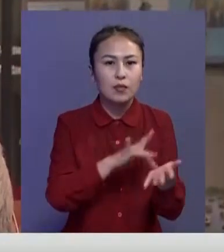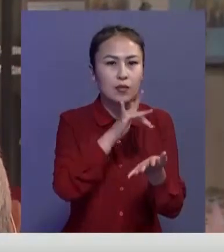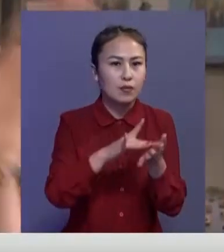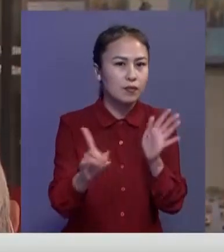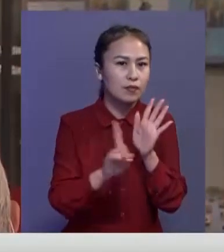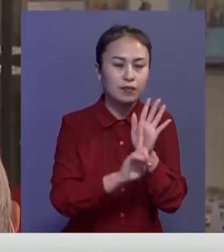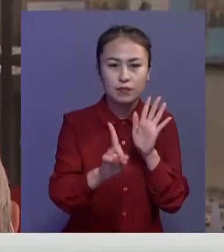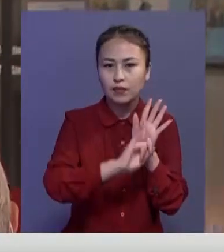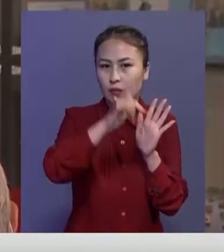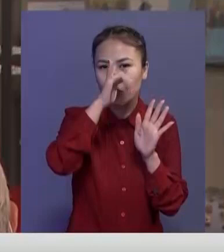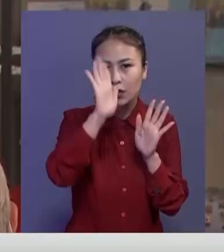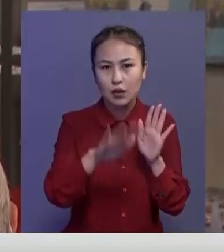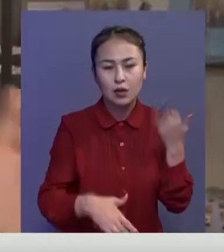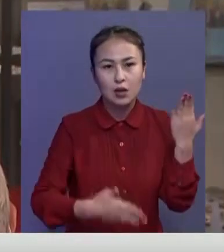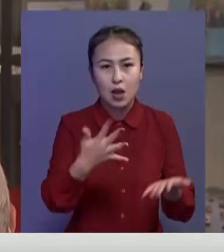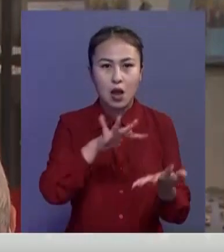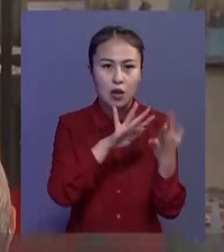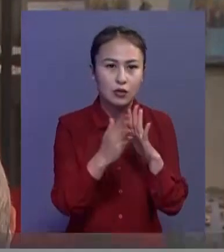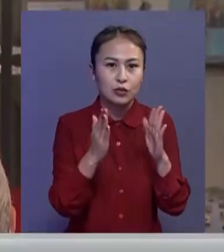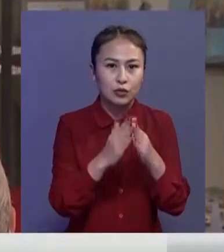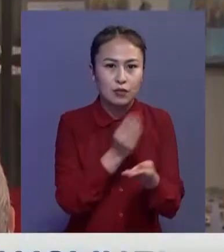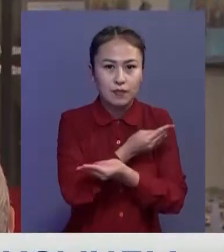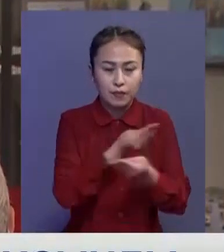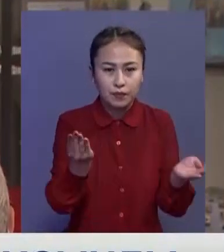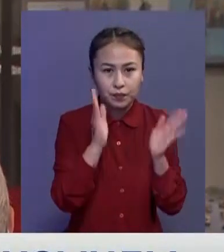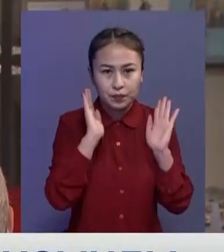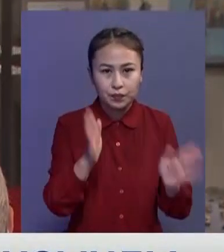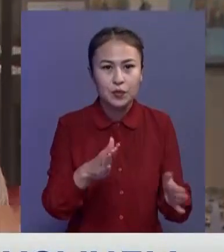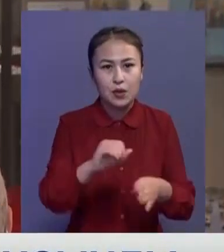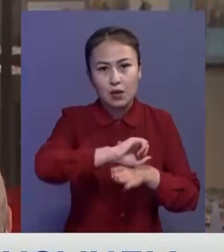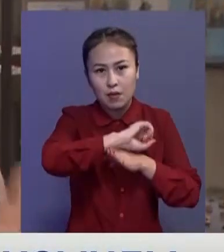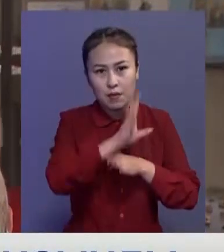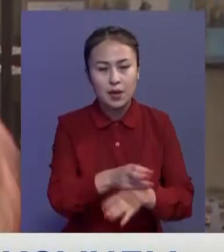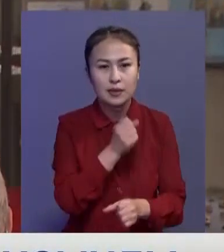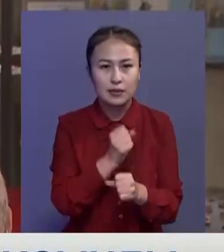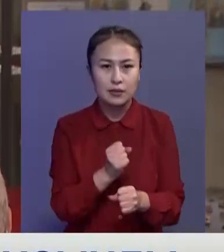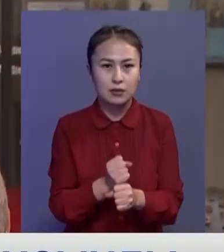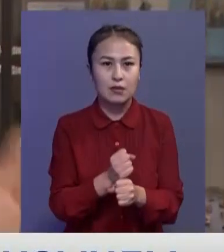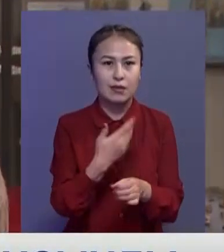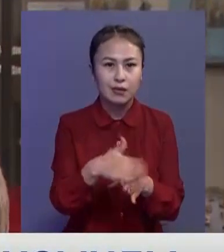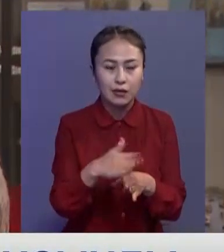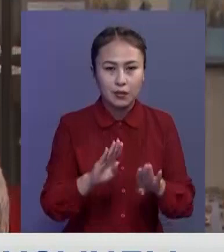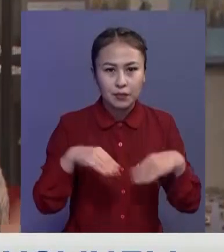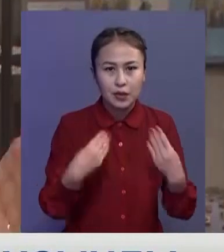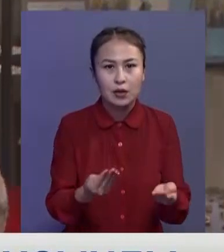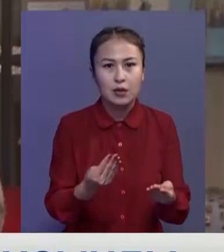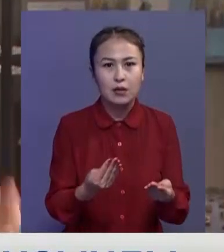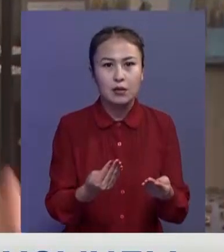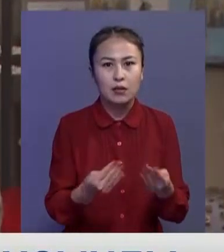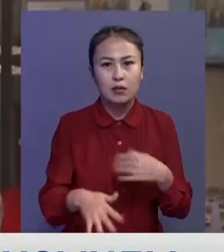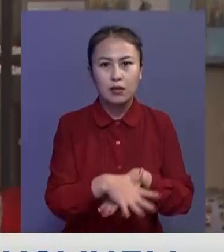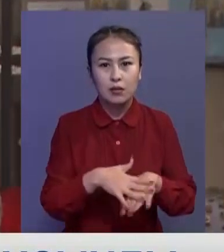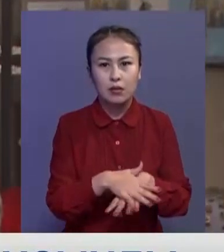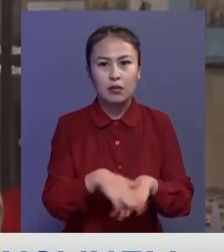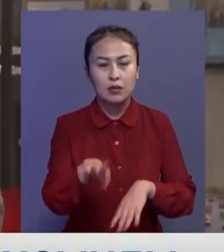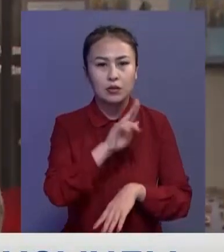келмеседі. Егер ауылда да үй беріп, оларға сонда дұрысына ауыл агробанк жасап, кредит беріп, айналайын халқым жұмыс